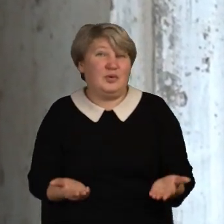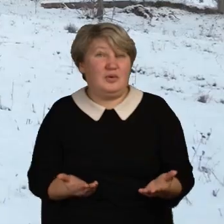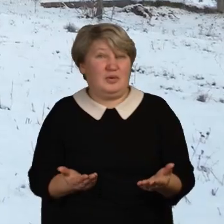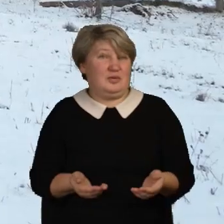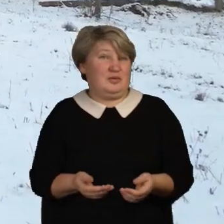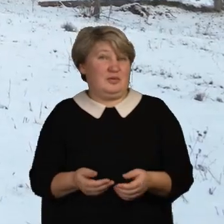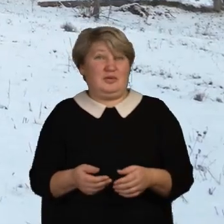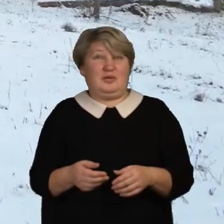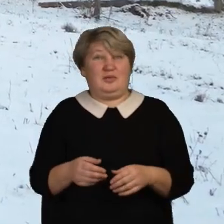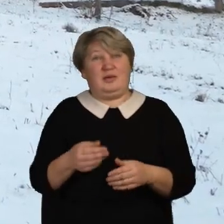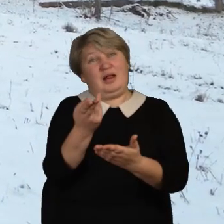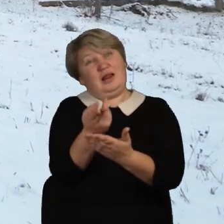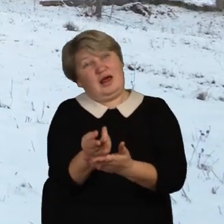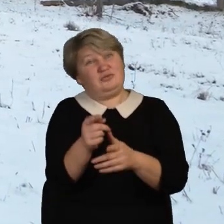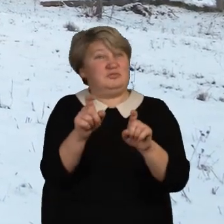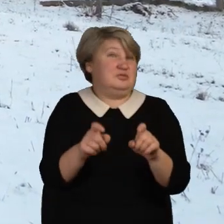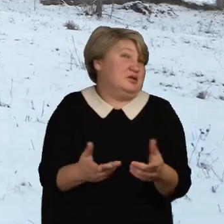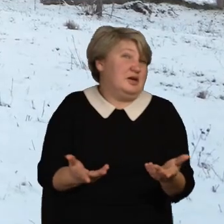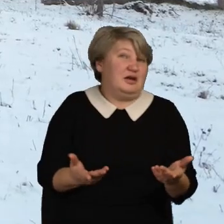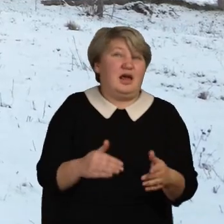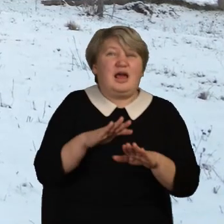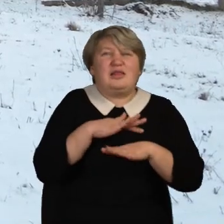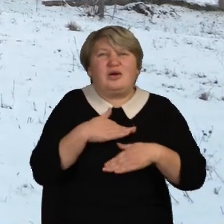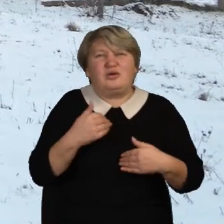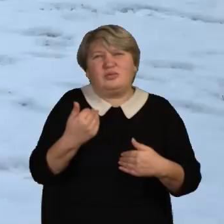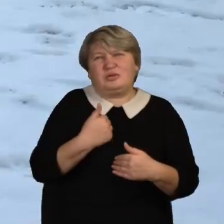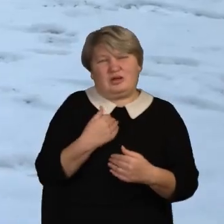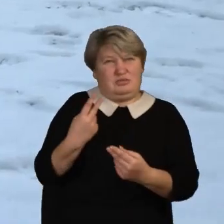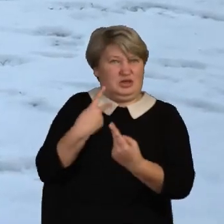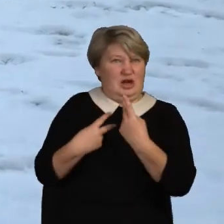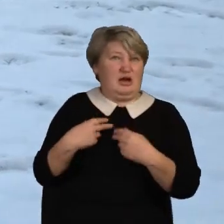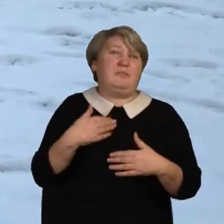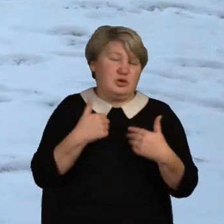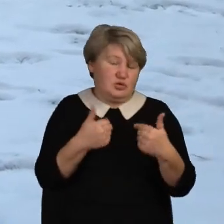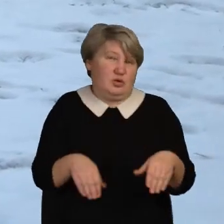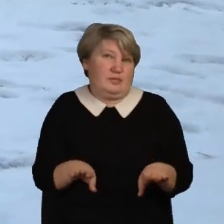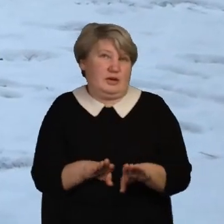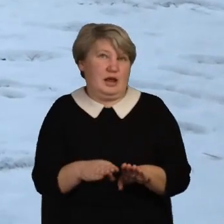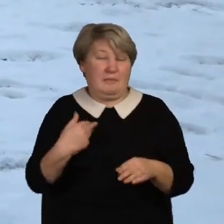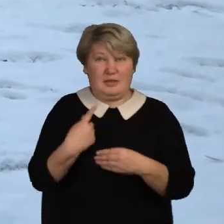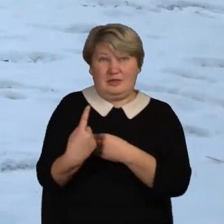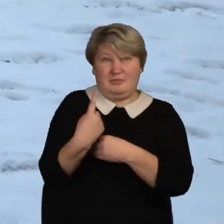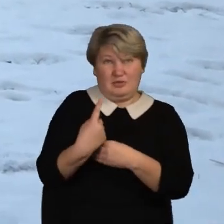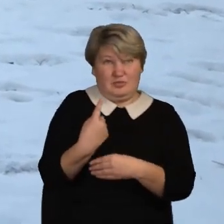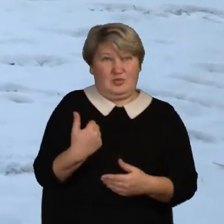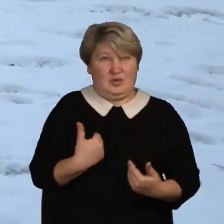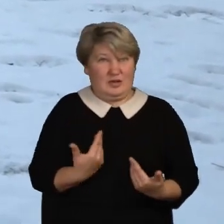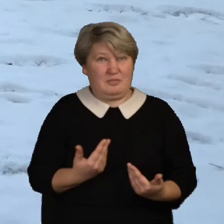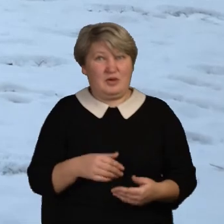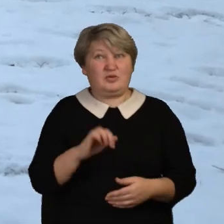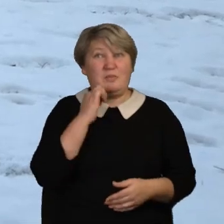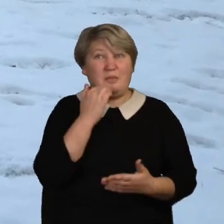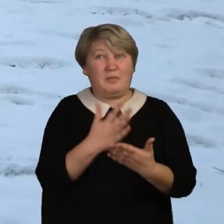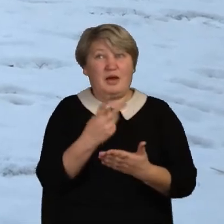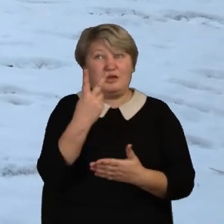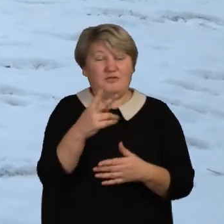Як я ще не ляжу, я не хочу від них бути завісима, мені добре так. Вони з мене сміються, бабі дві корові, та то